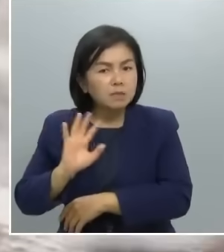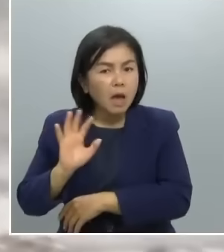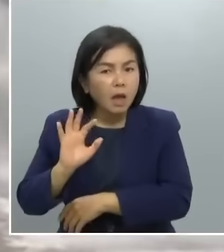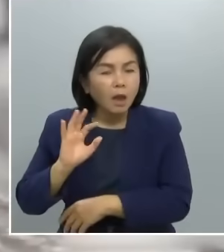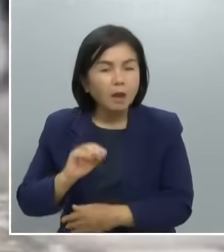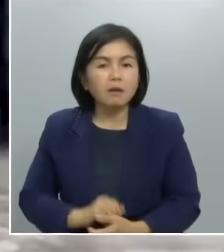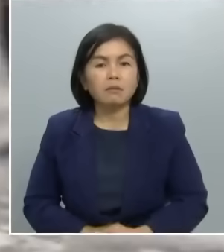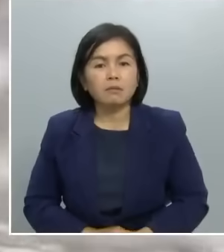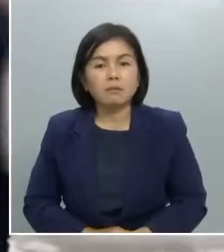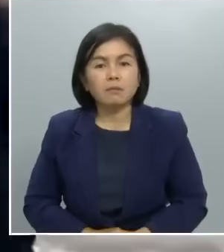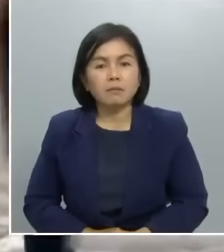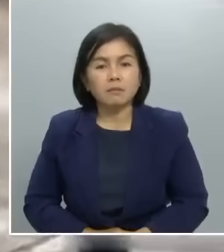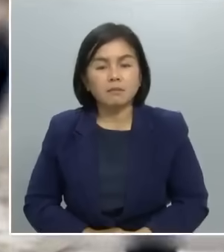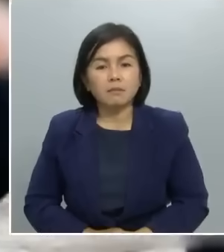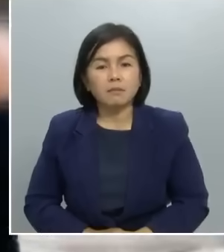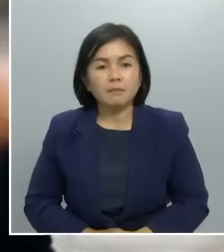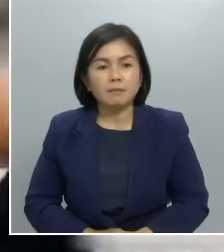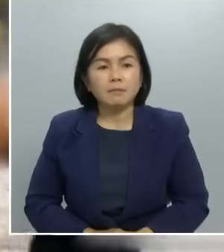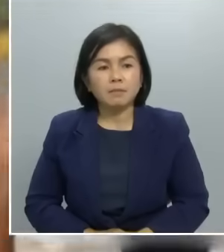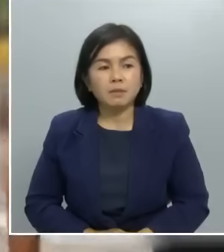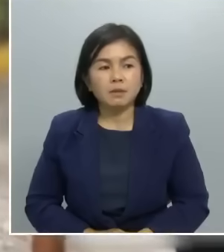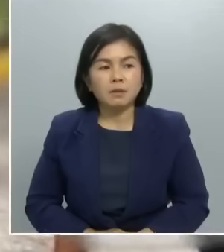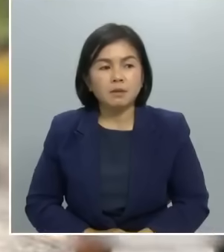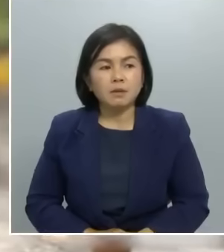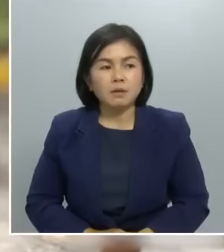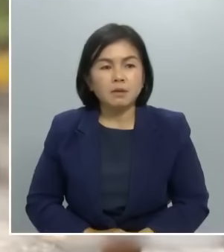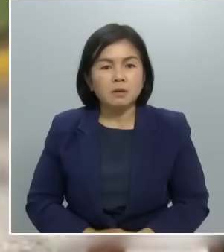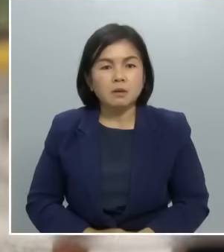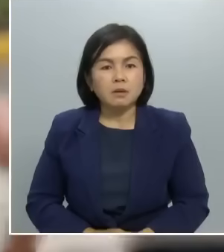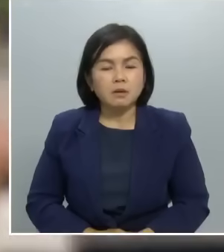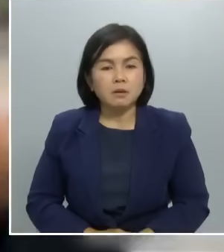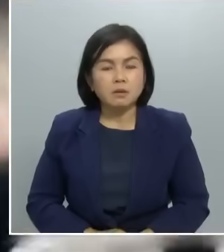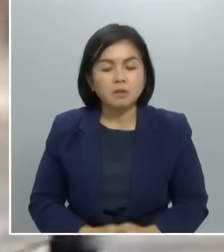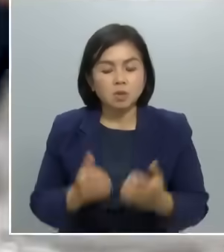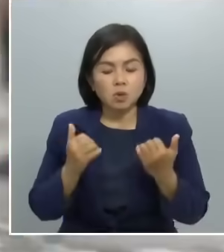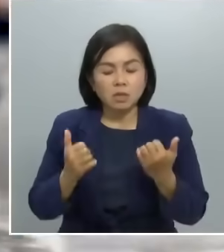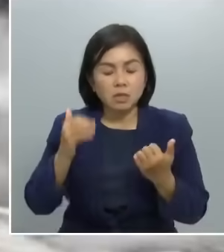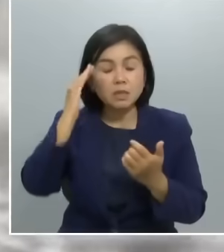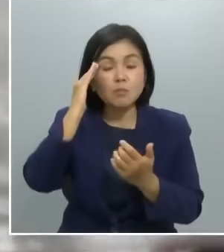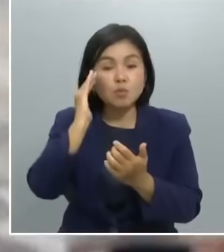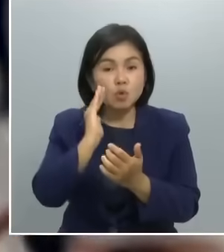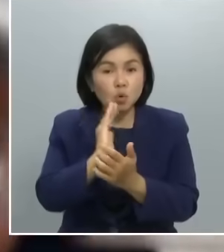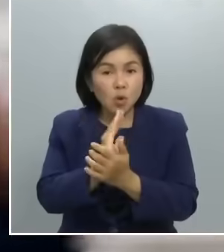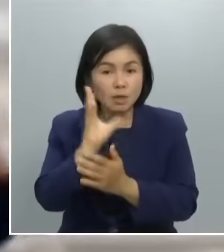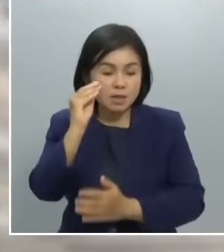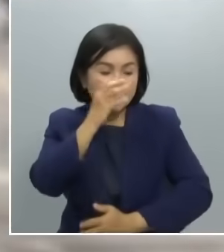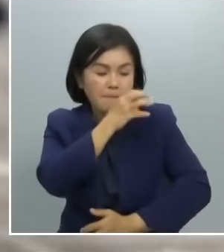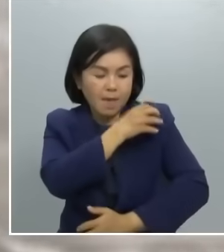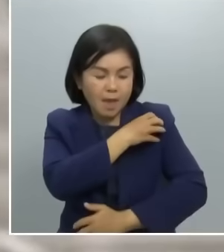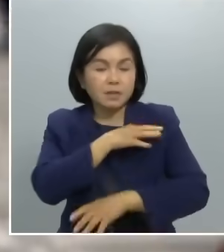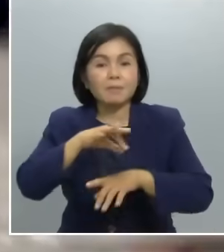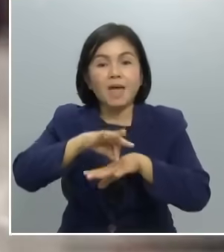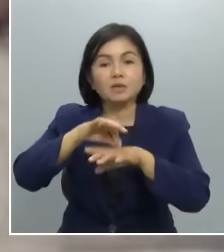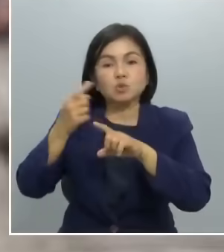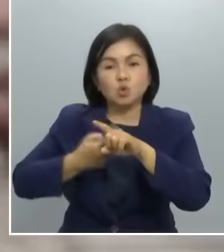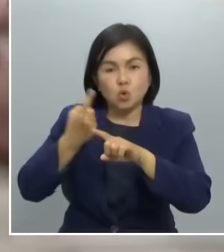มครับคือขณะที่ทางด้านของพลตำรวจตรียงเกียรติมนปราณีตครับท่านเป็นรักษาราชการแทนผู้บัญ